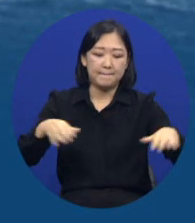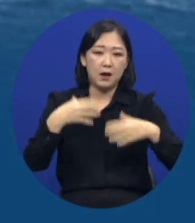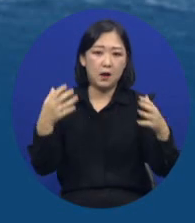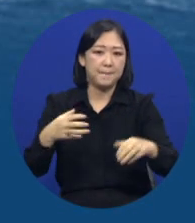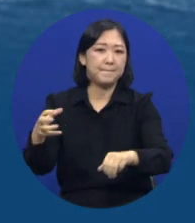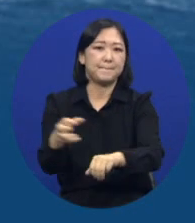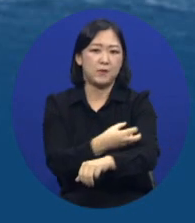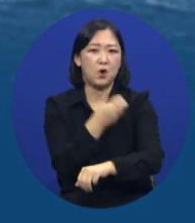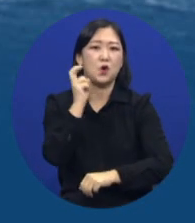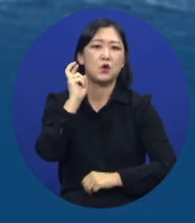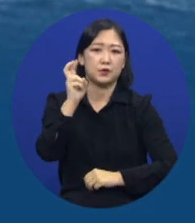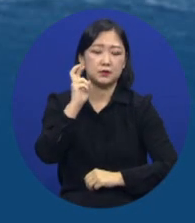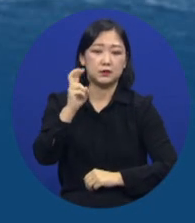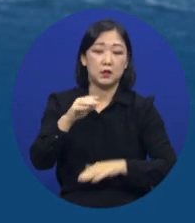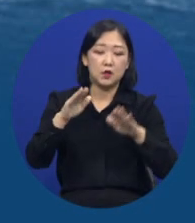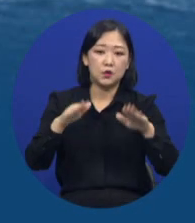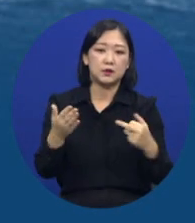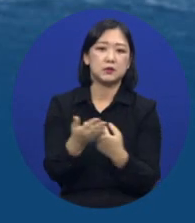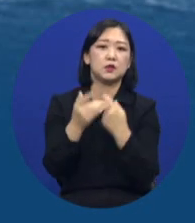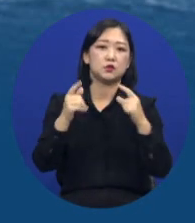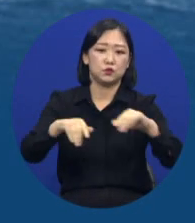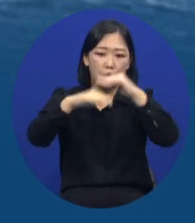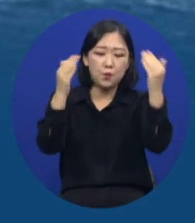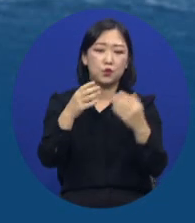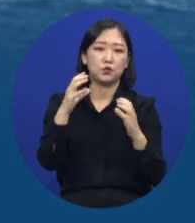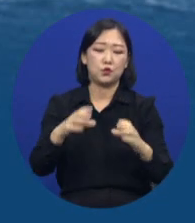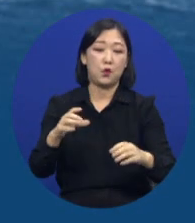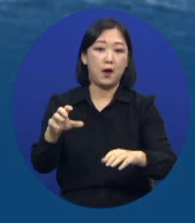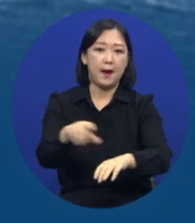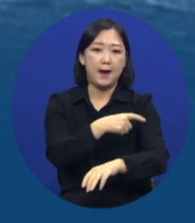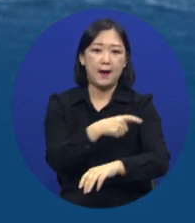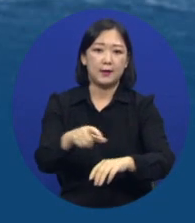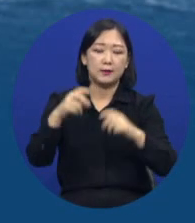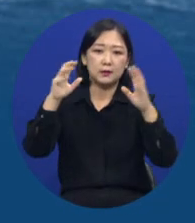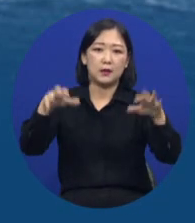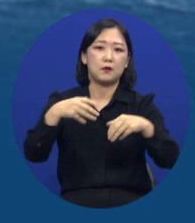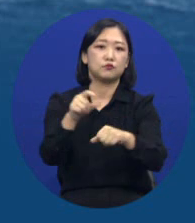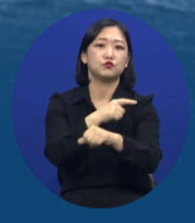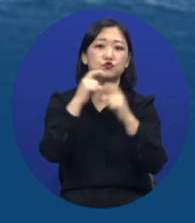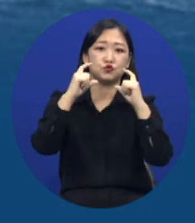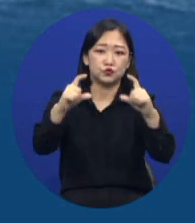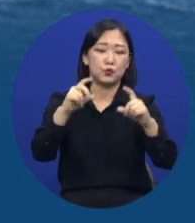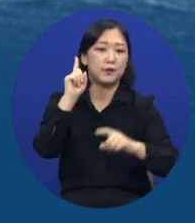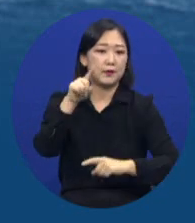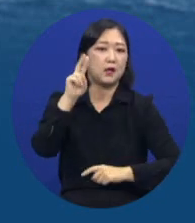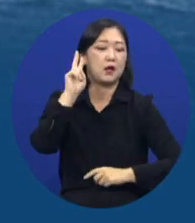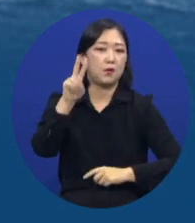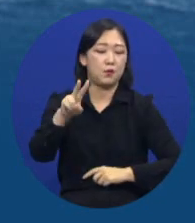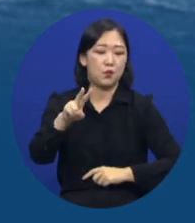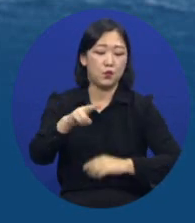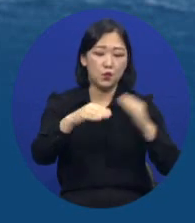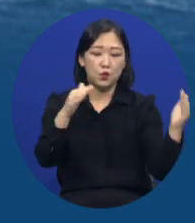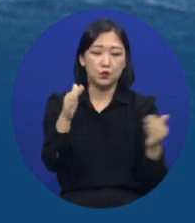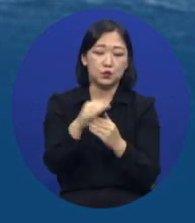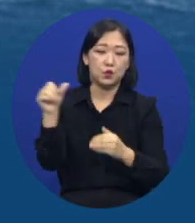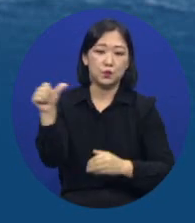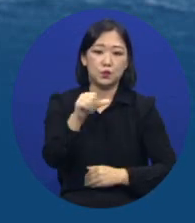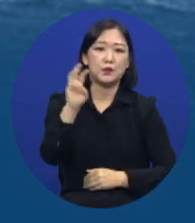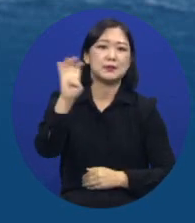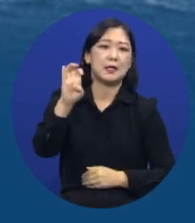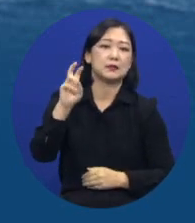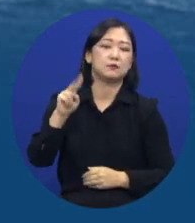점차 거세지겠습니다. 현재 제주도 전역에 강풍주의보가 발효 중인 가운데 내일과 모레는 최대 순간풍속이